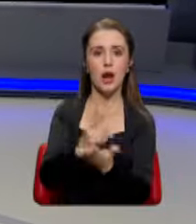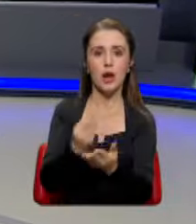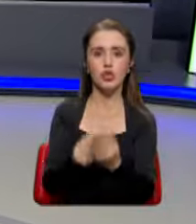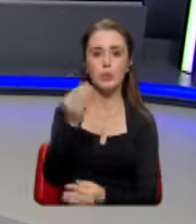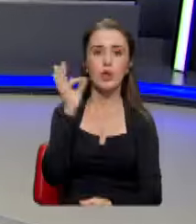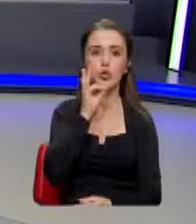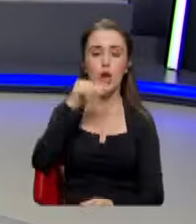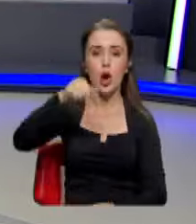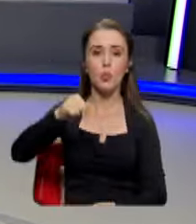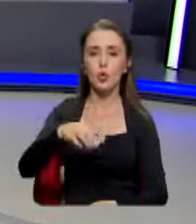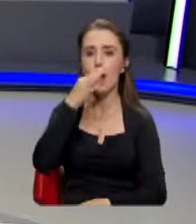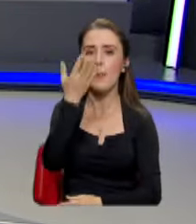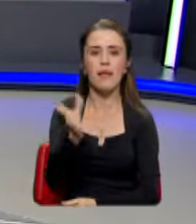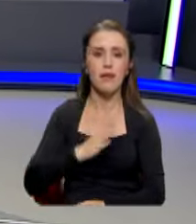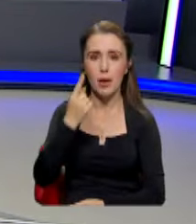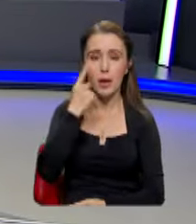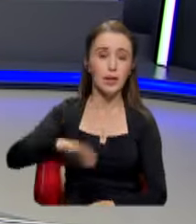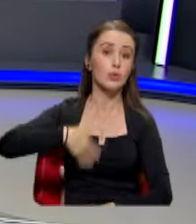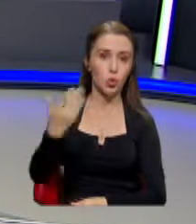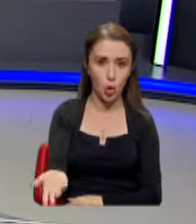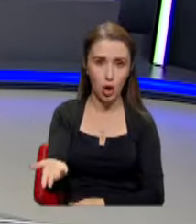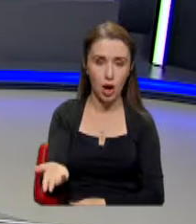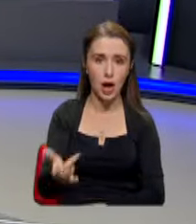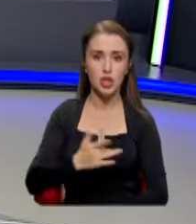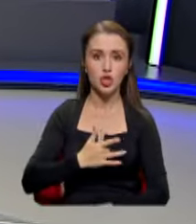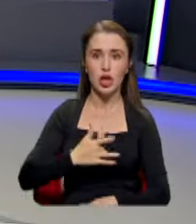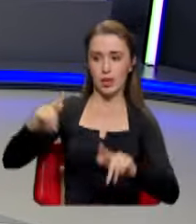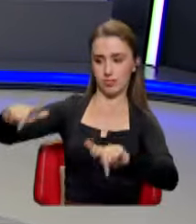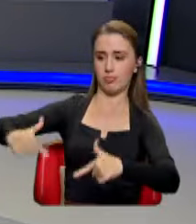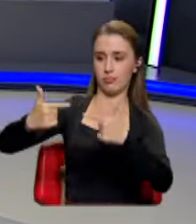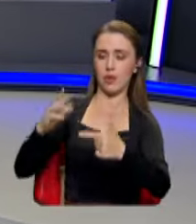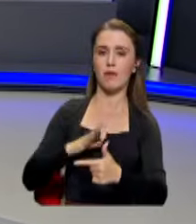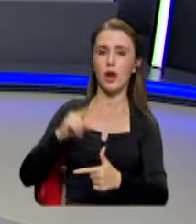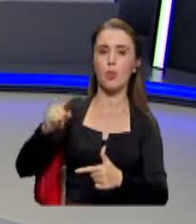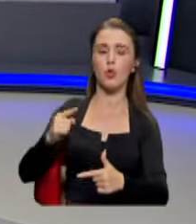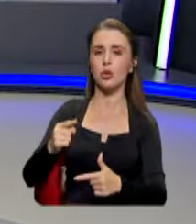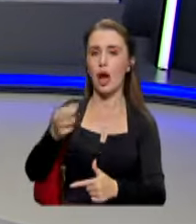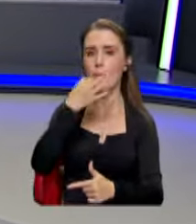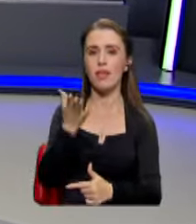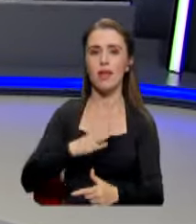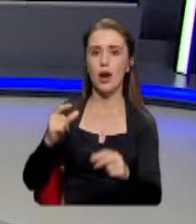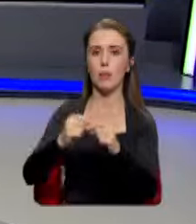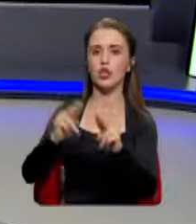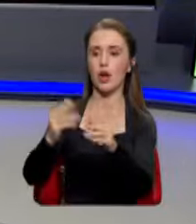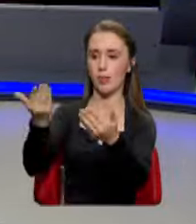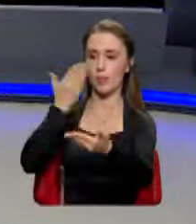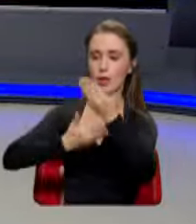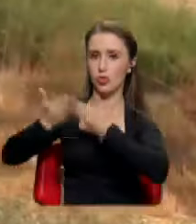önce bugünün gelişmelerine bakalım ardından bir canlı bağlantıyla bugünün gelişmelerini Barış Kaya'dan